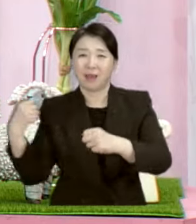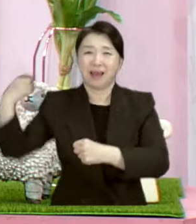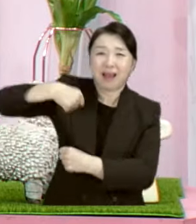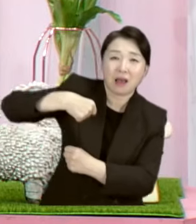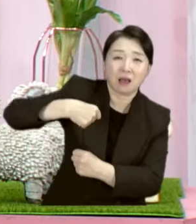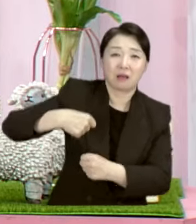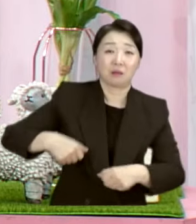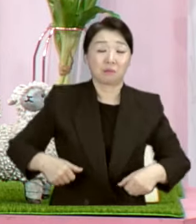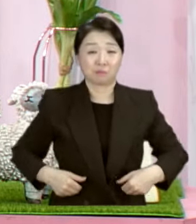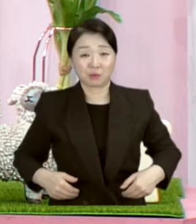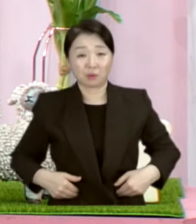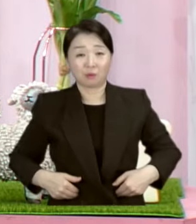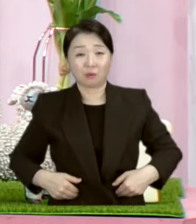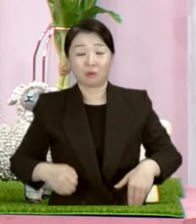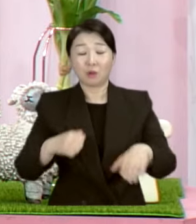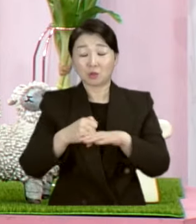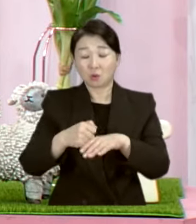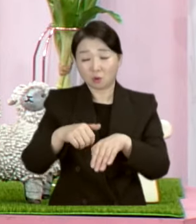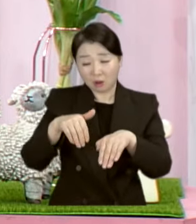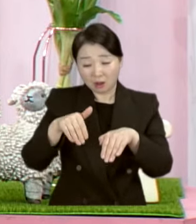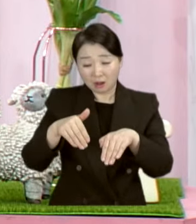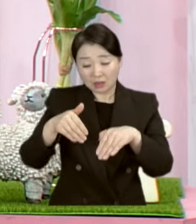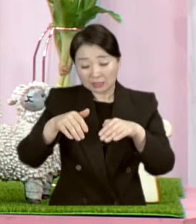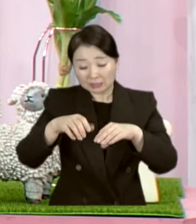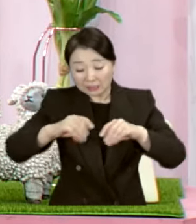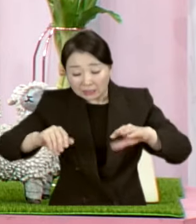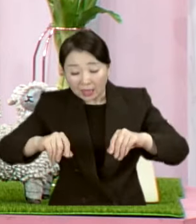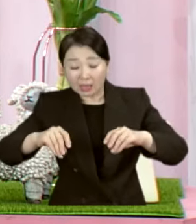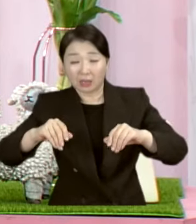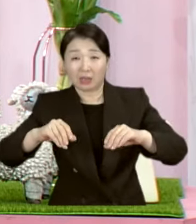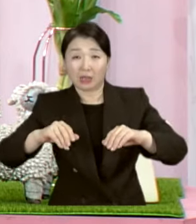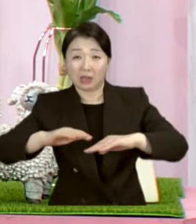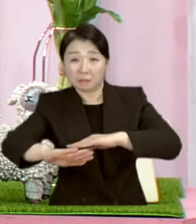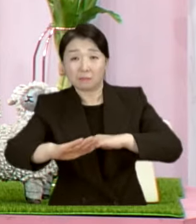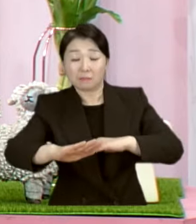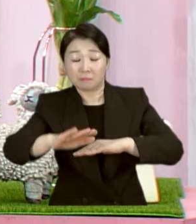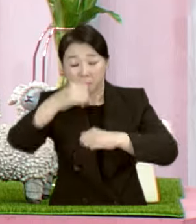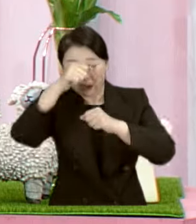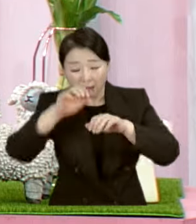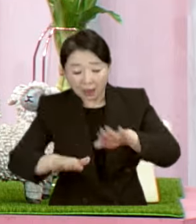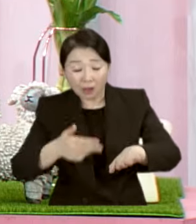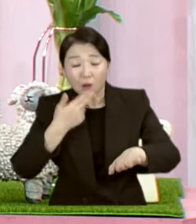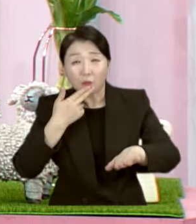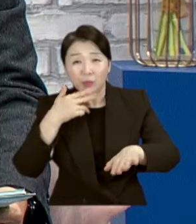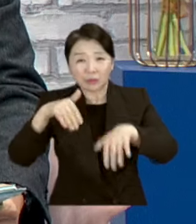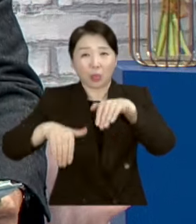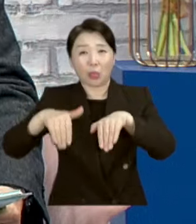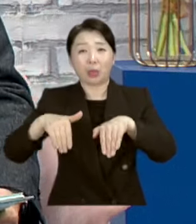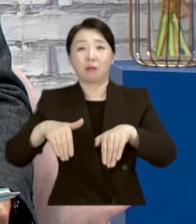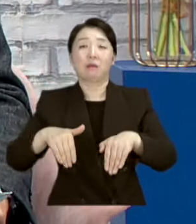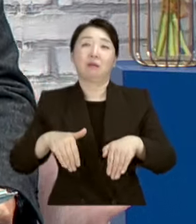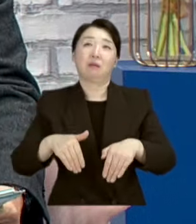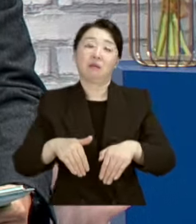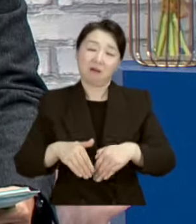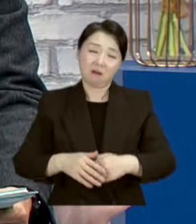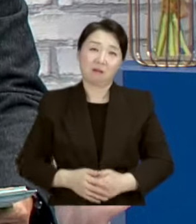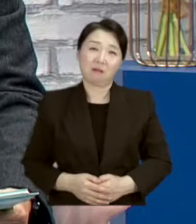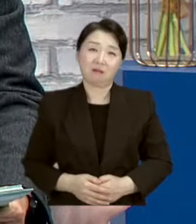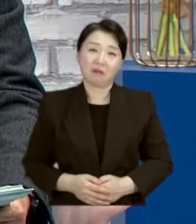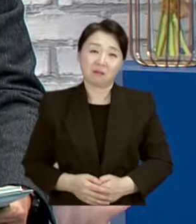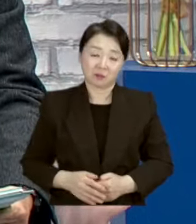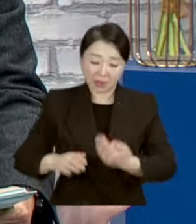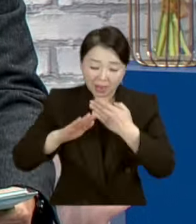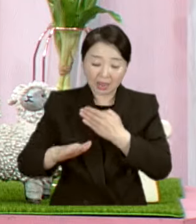짊어 얹어야 되기 때문에 네. 발이 닿지 않는 상태에서 우와. 그래서 하체 훈련이 굉장히 중요합니다. 그러면은 부상도 네. 많이